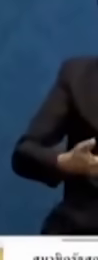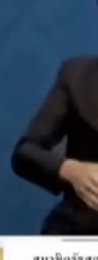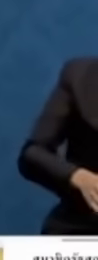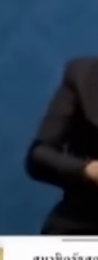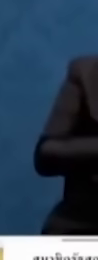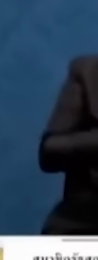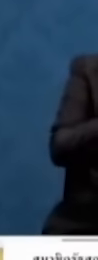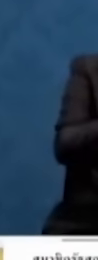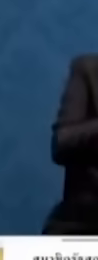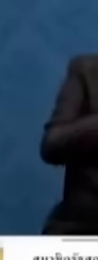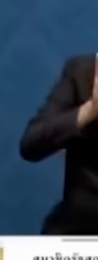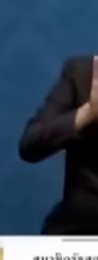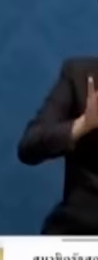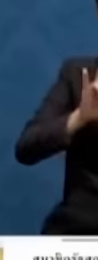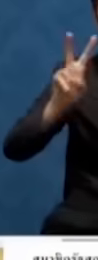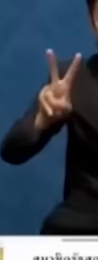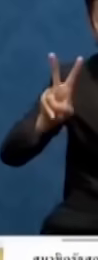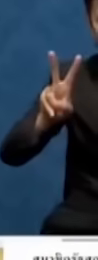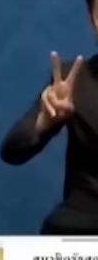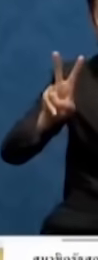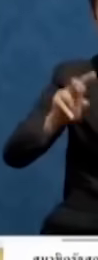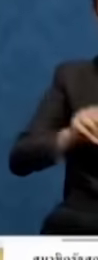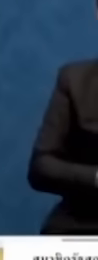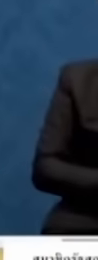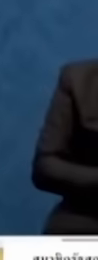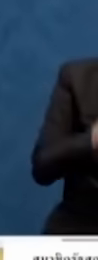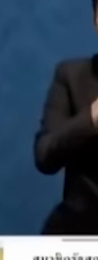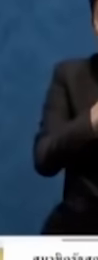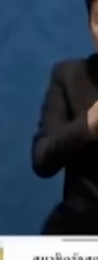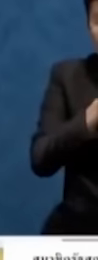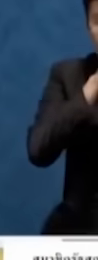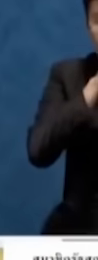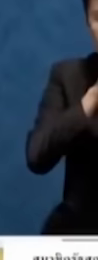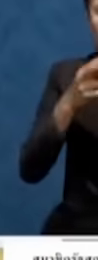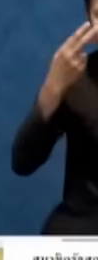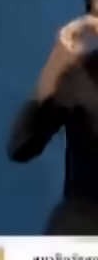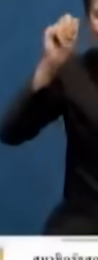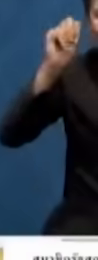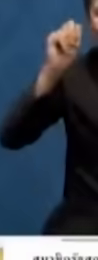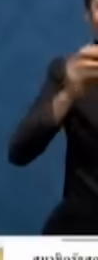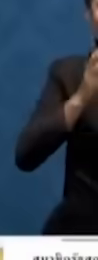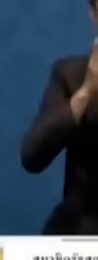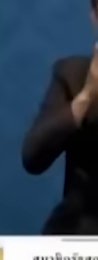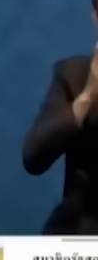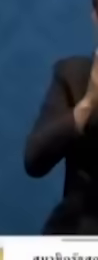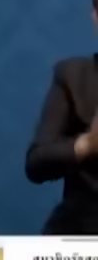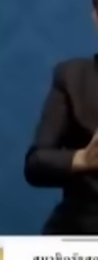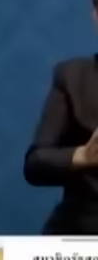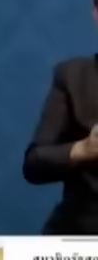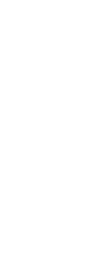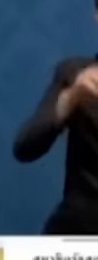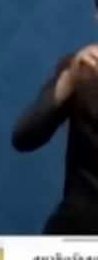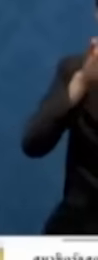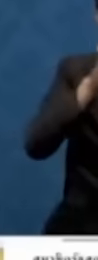างเรื่องการปลดล็อกให้เลือกนายกคนนอกได้เมื่อไม่สามารถเลือกแคนดิเดตจากร